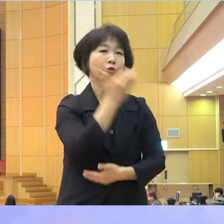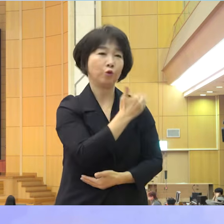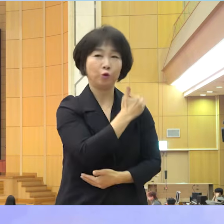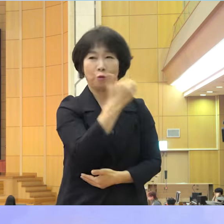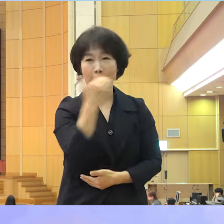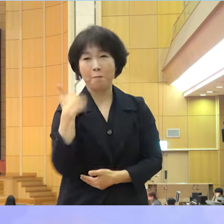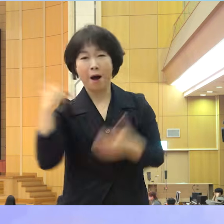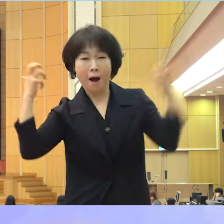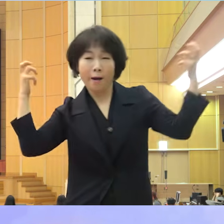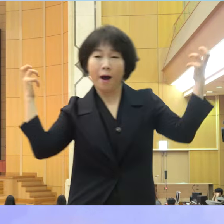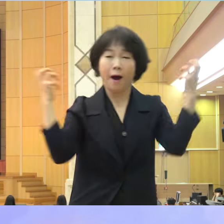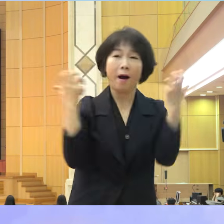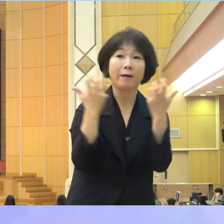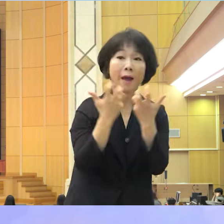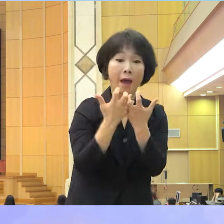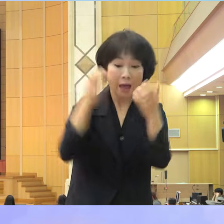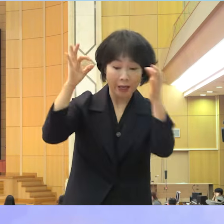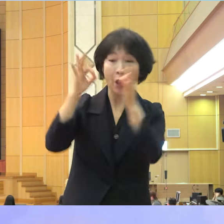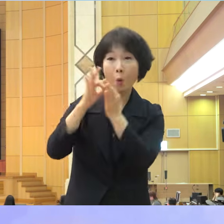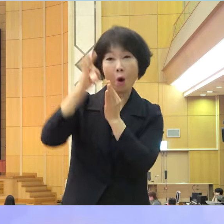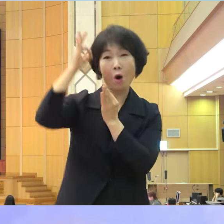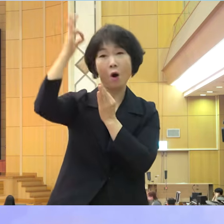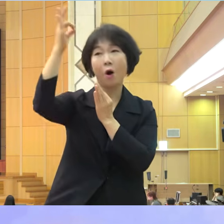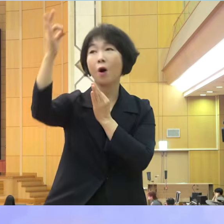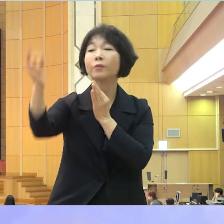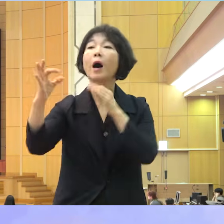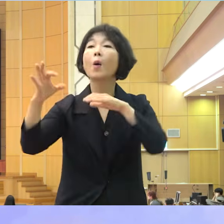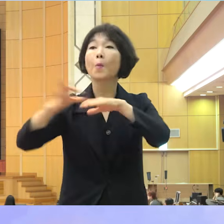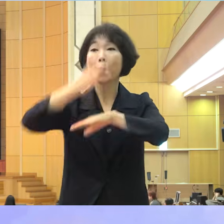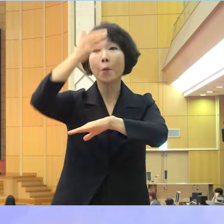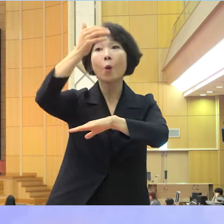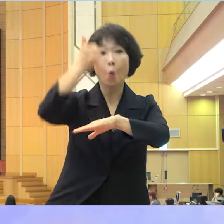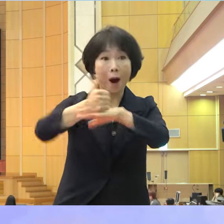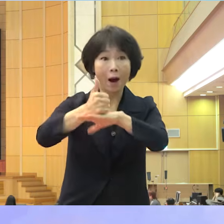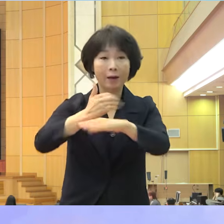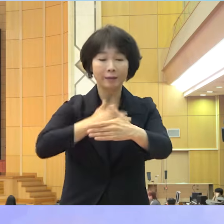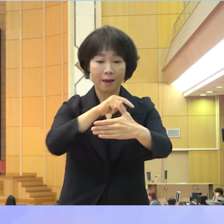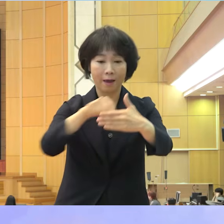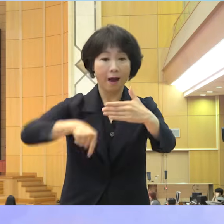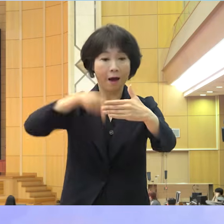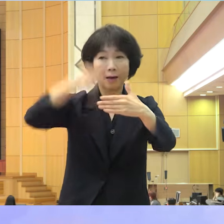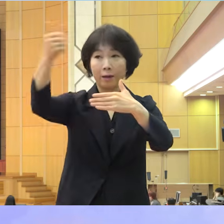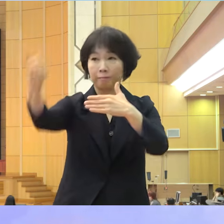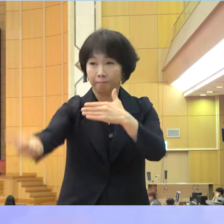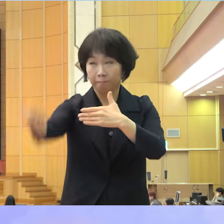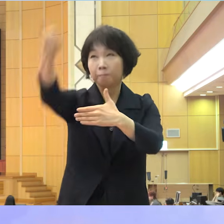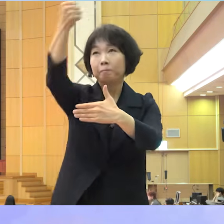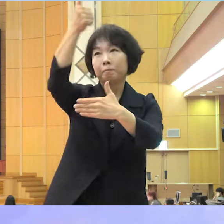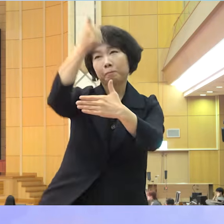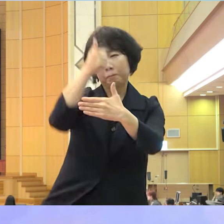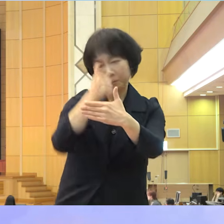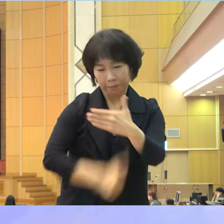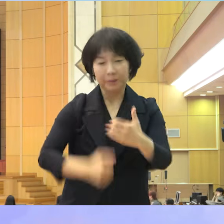예수로 충만하네. 영원한 왕 내 안에